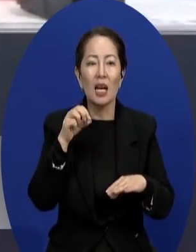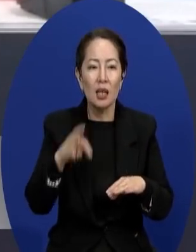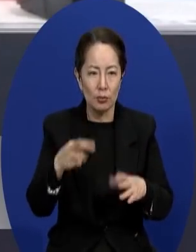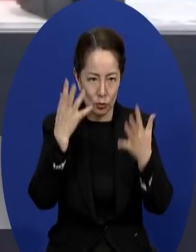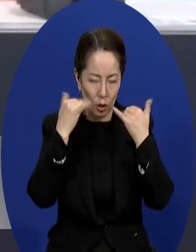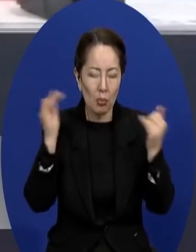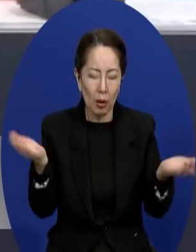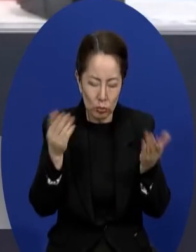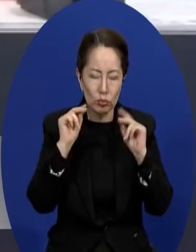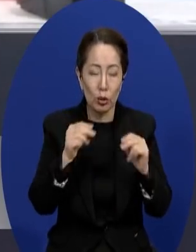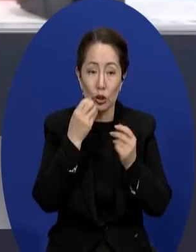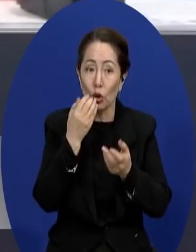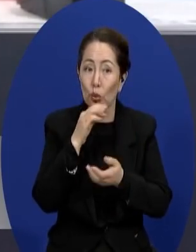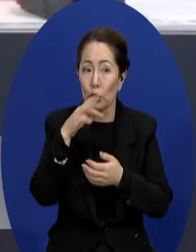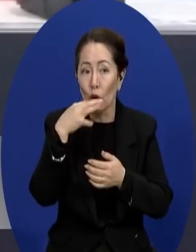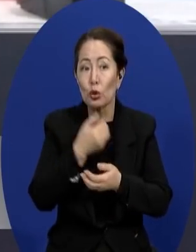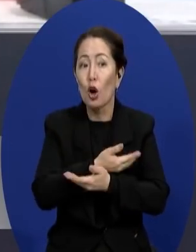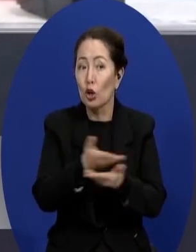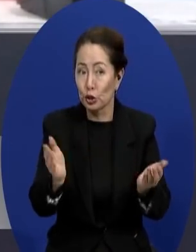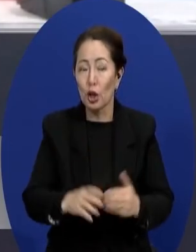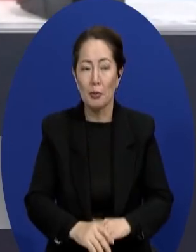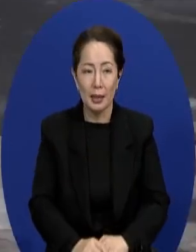зохион байгуулахыг зөвлөж байна.